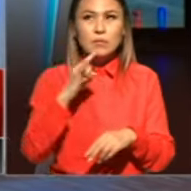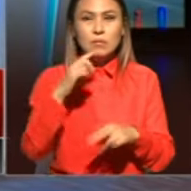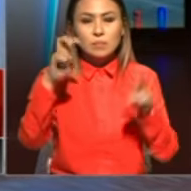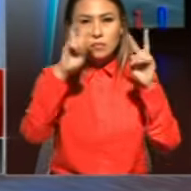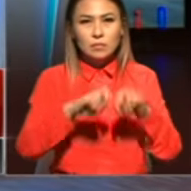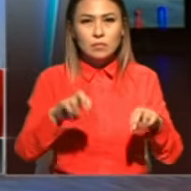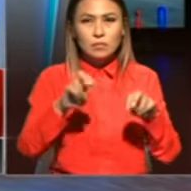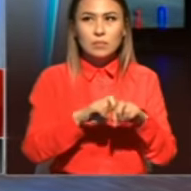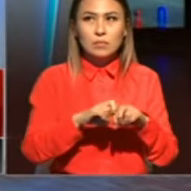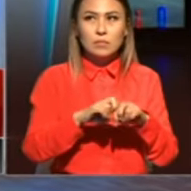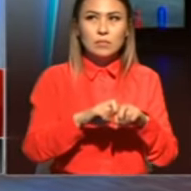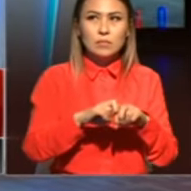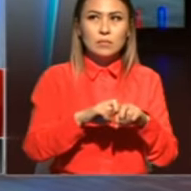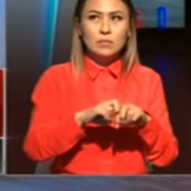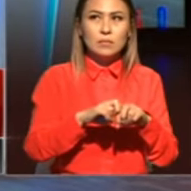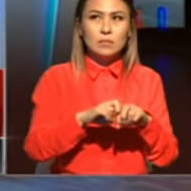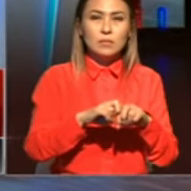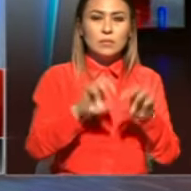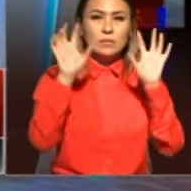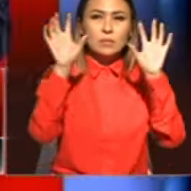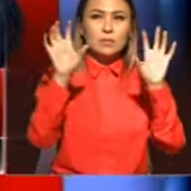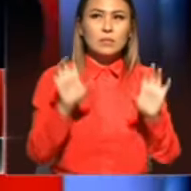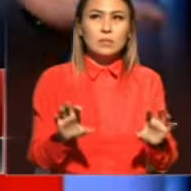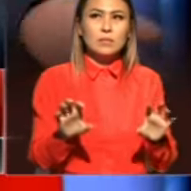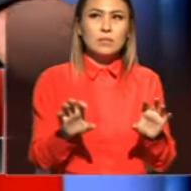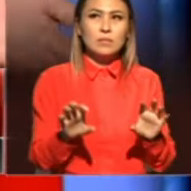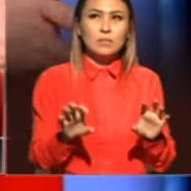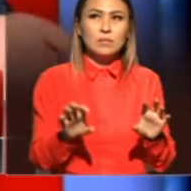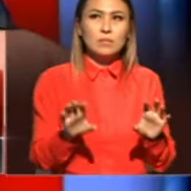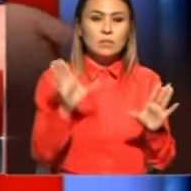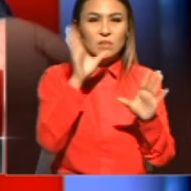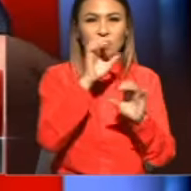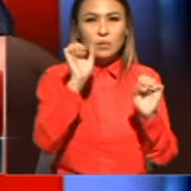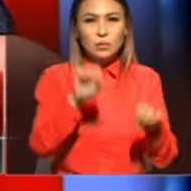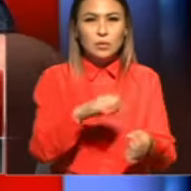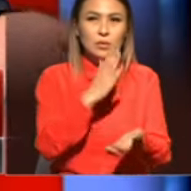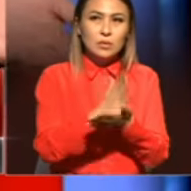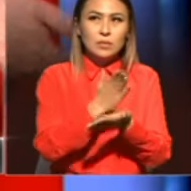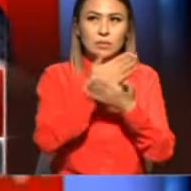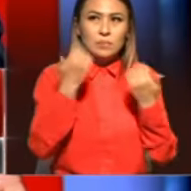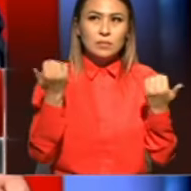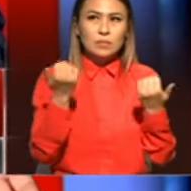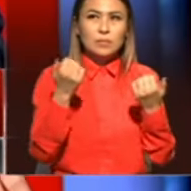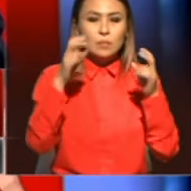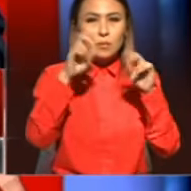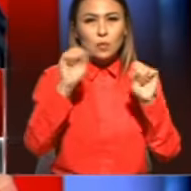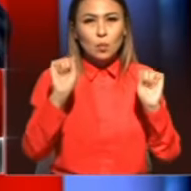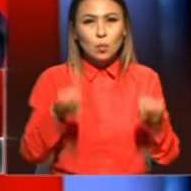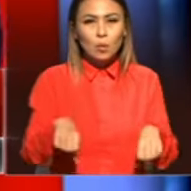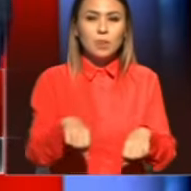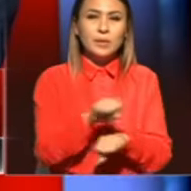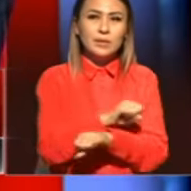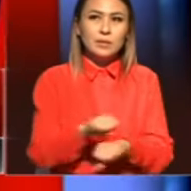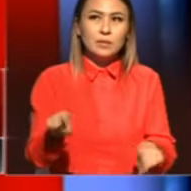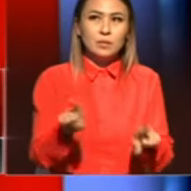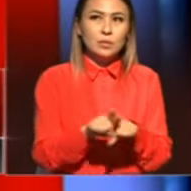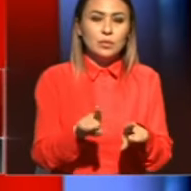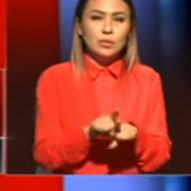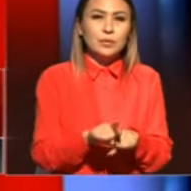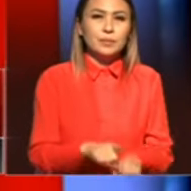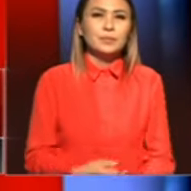тексеріп, оның заңдылығын тексеру мүмкіндіктері бар ма, жоқ па? Оны тексеруге бола ма жалпы? Ондай бізде